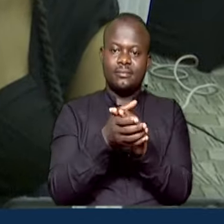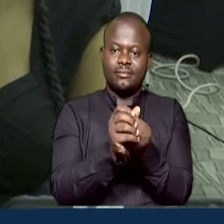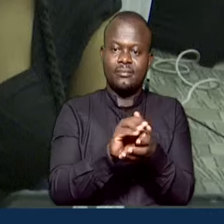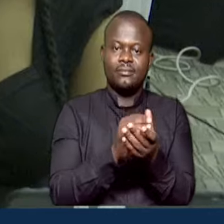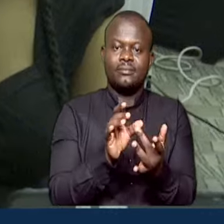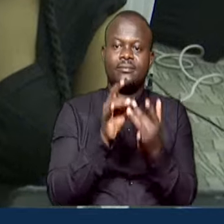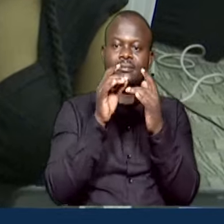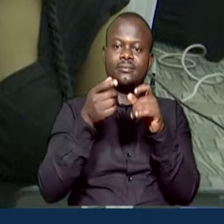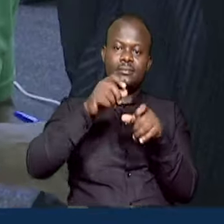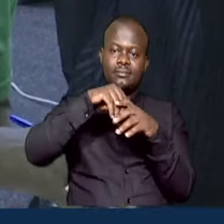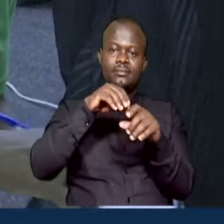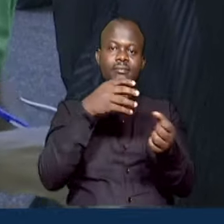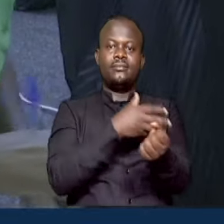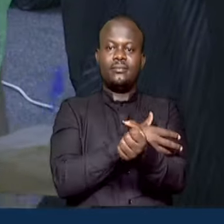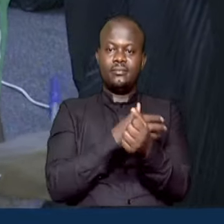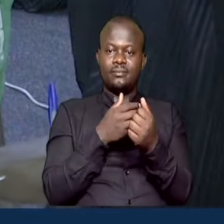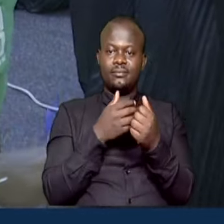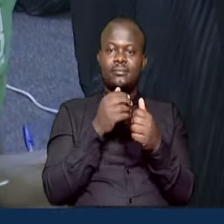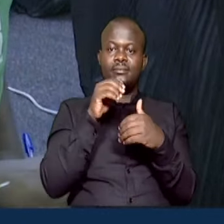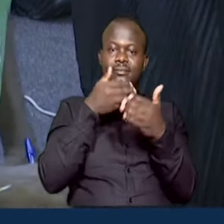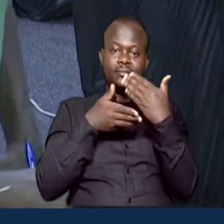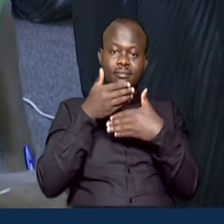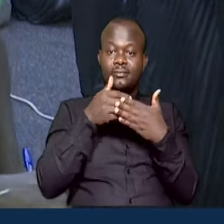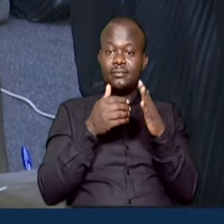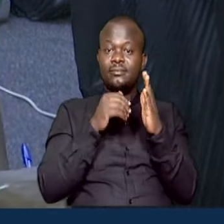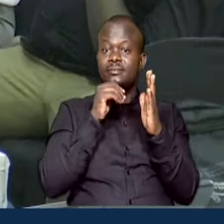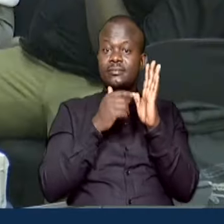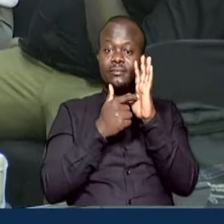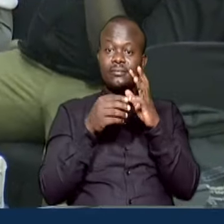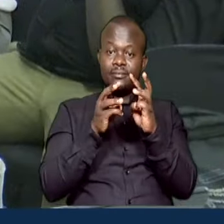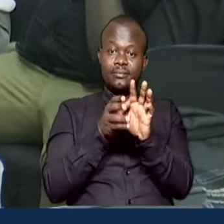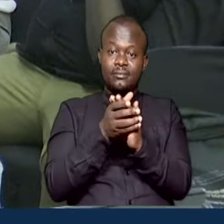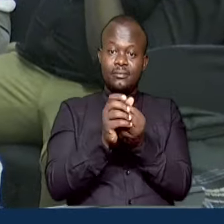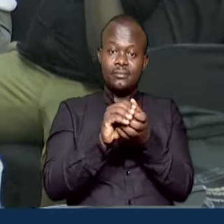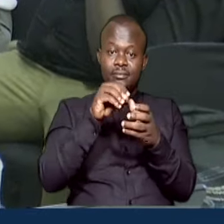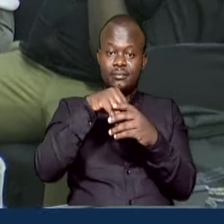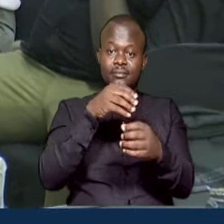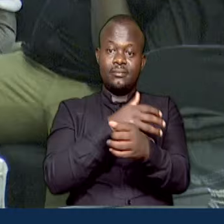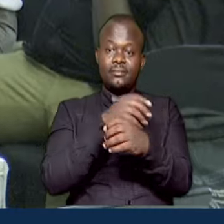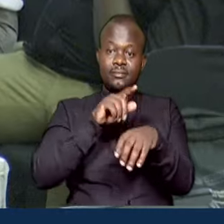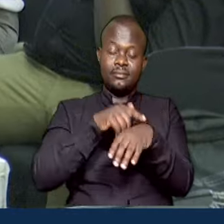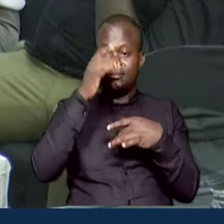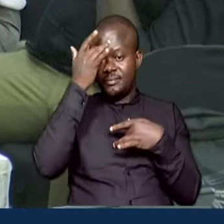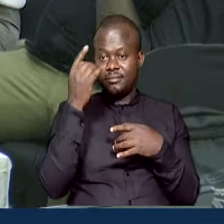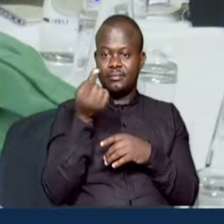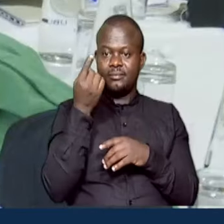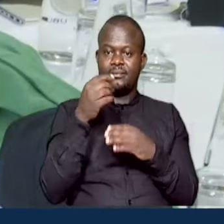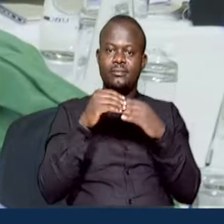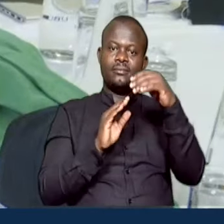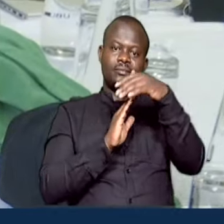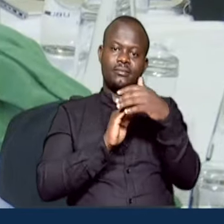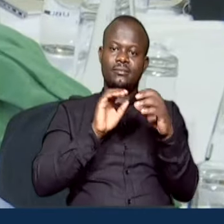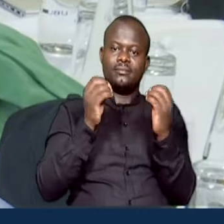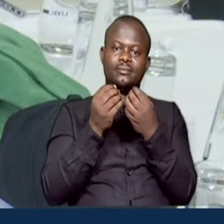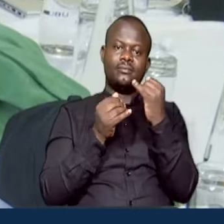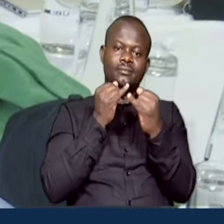by'umwihariko byakongerwamo imbaraga. Abari muri ibiganiro banenga uburyo gukaraba intoki bishyirwamo imbaraga mu gihe cy'ibyorezo gusa. Umuyobozi mukuru w'umuryango